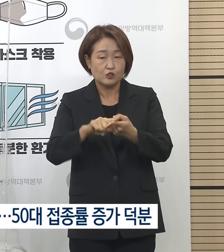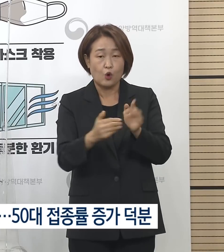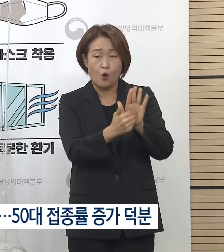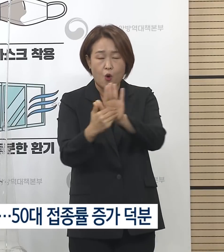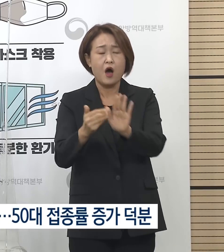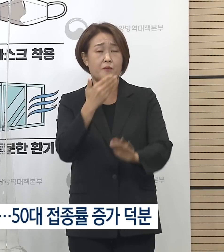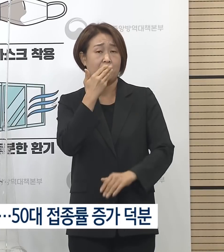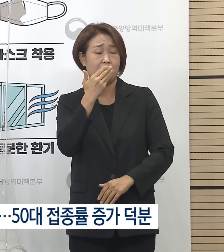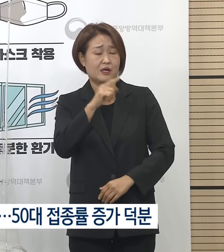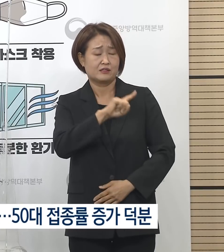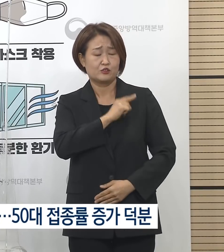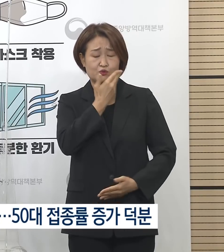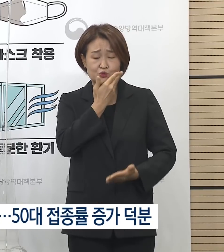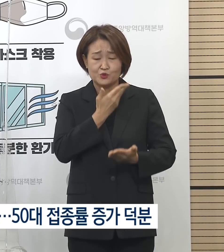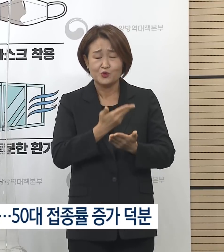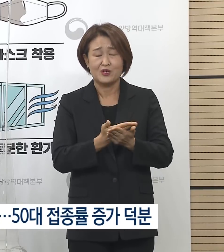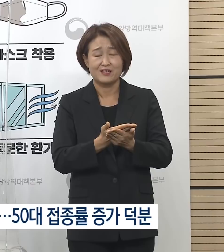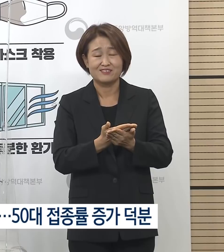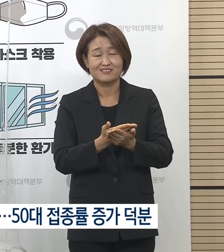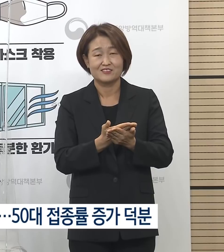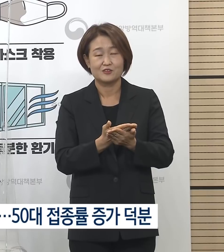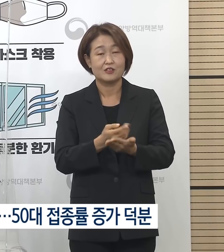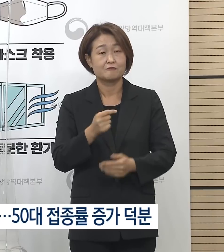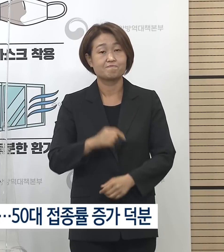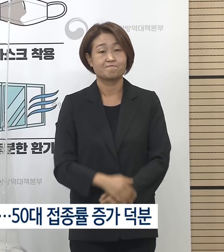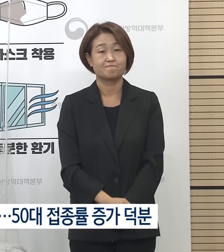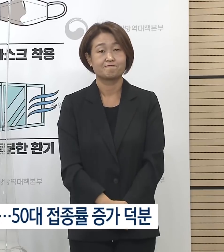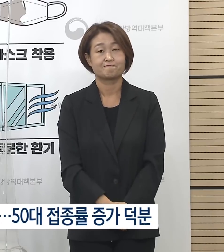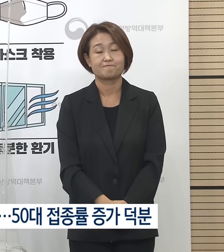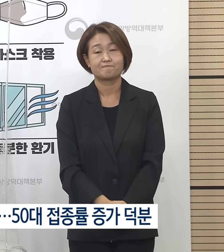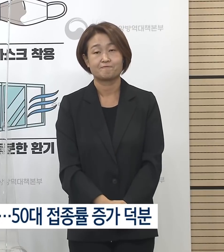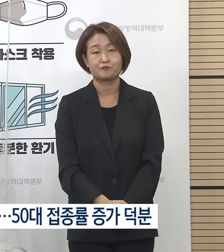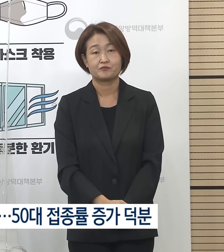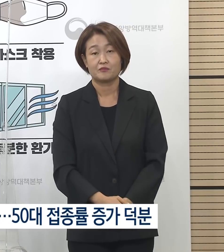가장 중요한 수단임을 확인할 수가 있습니다.